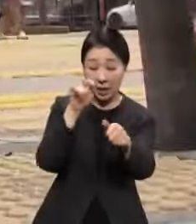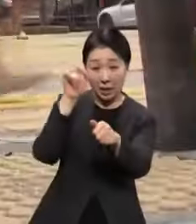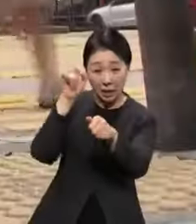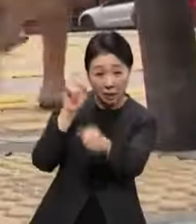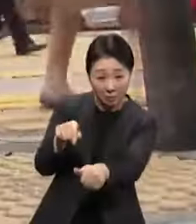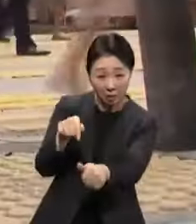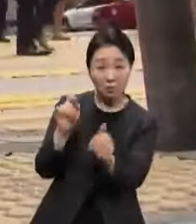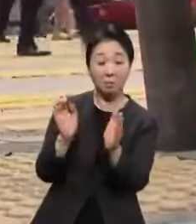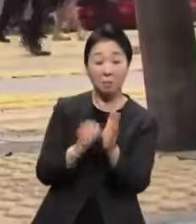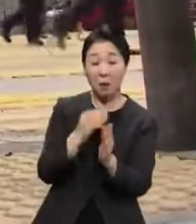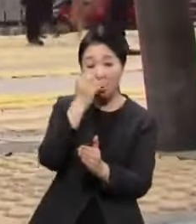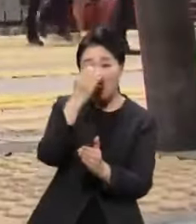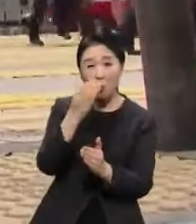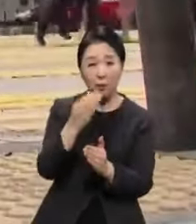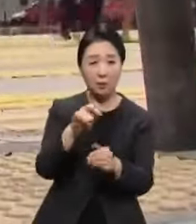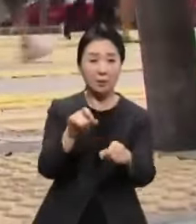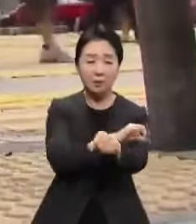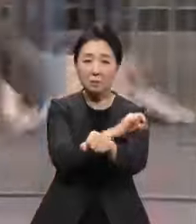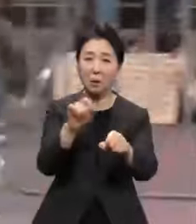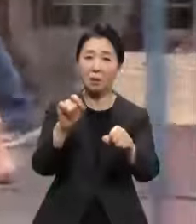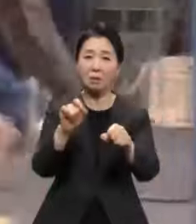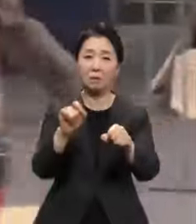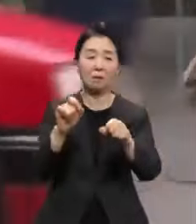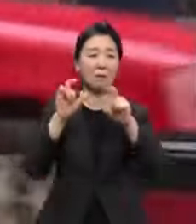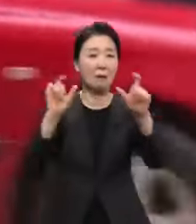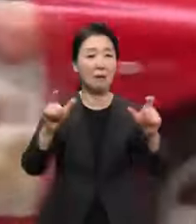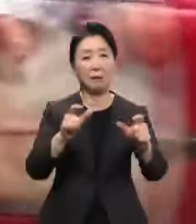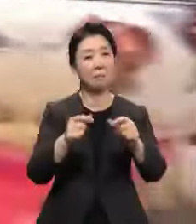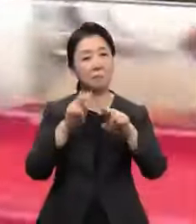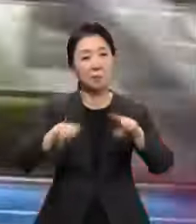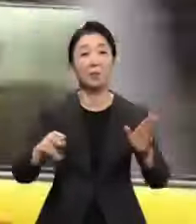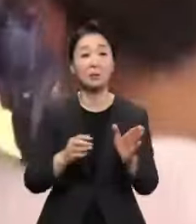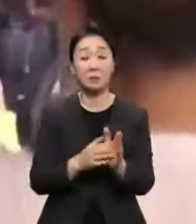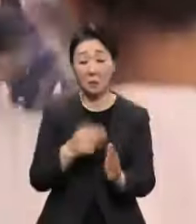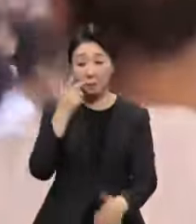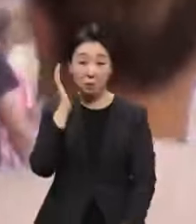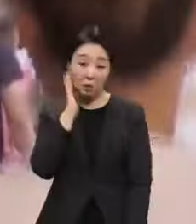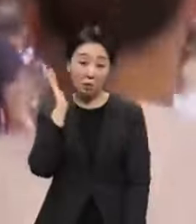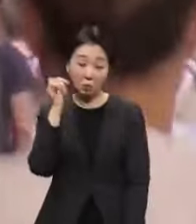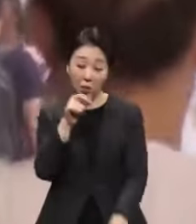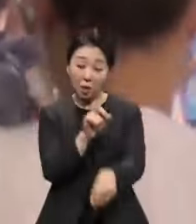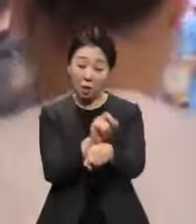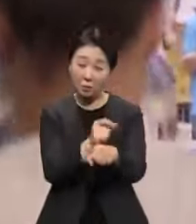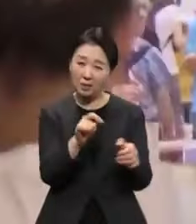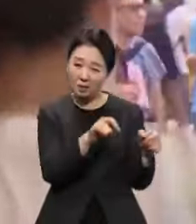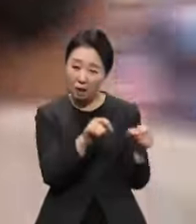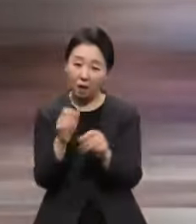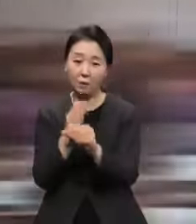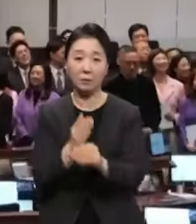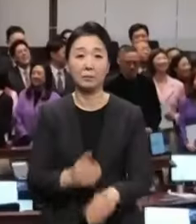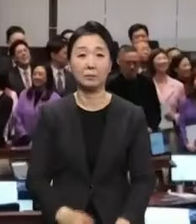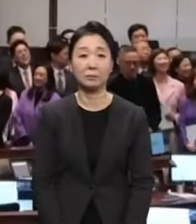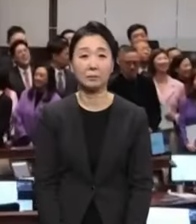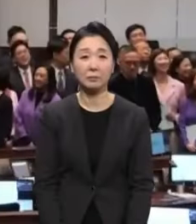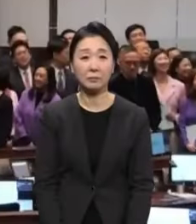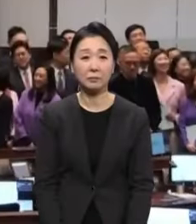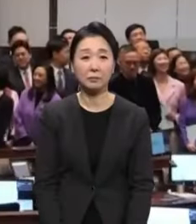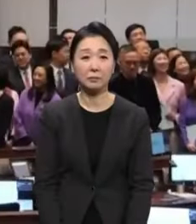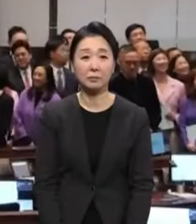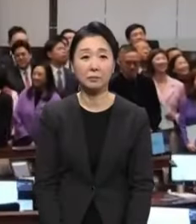통해 홍콩의 특별 지위를 철회했습니다 조바이든 대통령도이 행정 명령을 계속 연장하고 있습니다